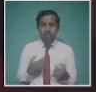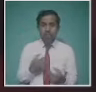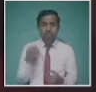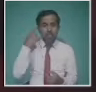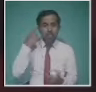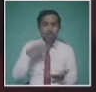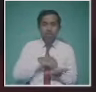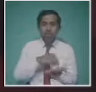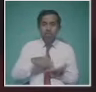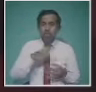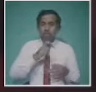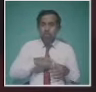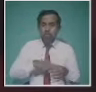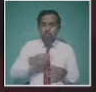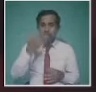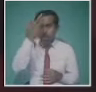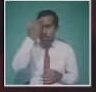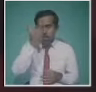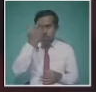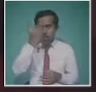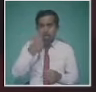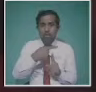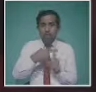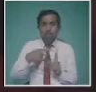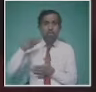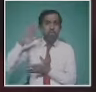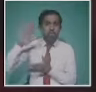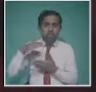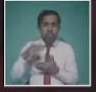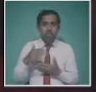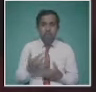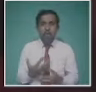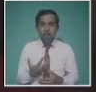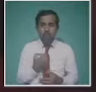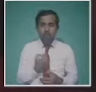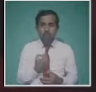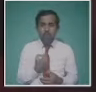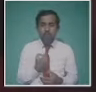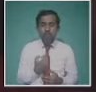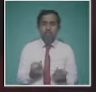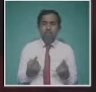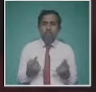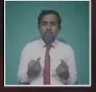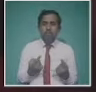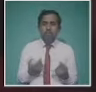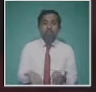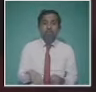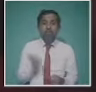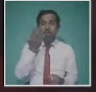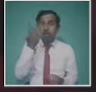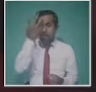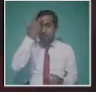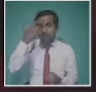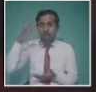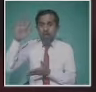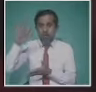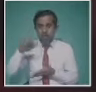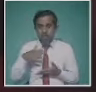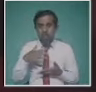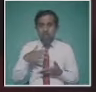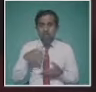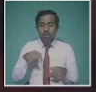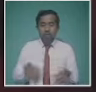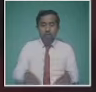පොහොර ප්‍රශ්නය නිසා සහල් යම් ප්‍රමාණයක් ගෙනීමේ අවශ්‍යතාවය තිබුණත් ඒ අවශ්‍යතාවයට වැඩිය හාල් ගෙනල්ලා